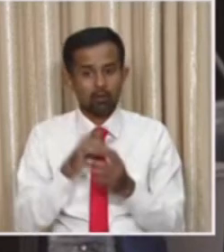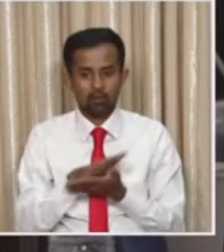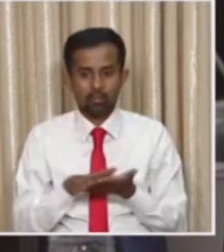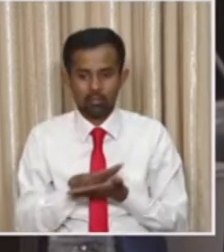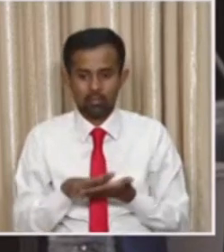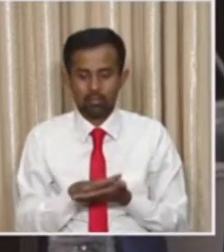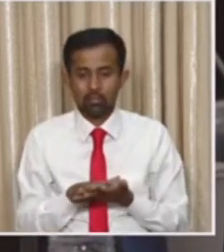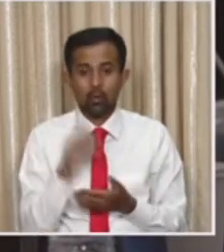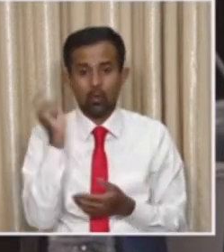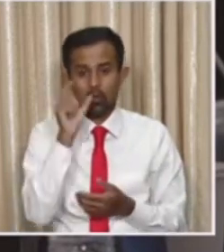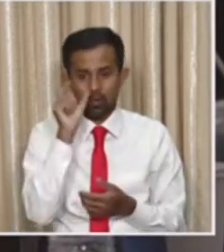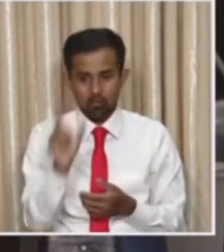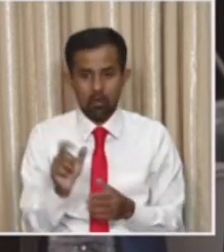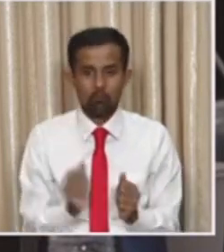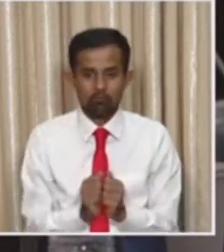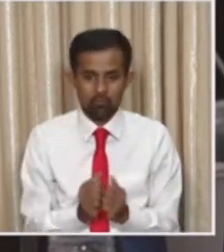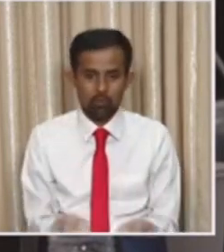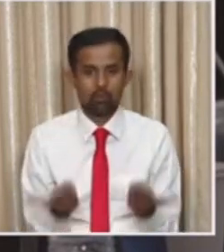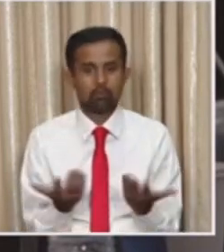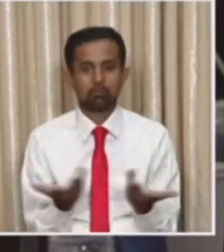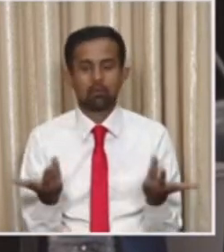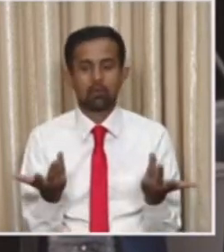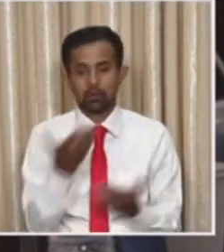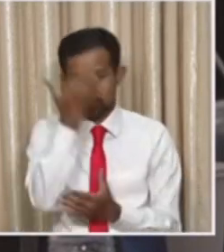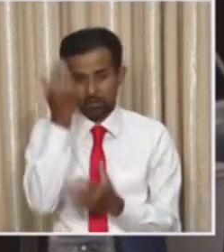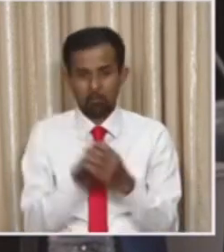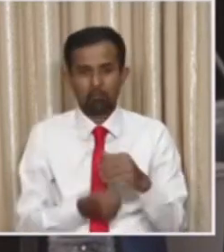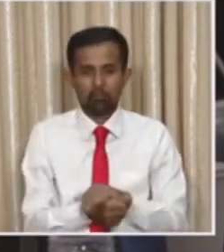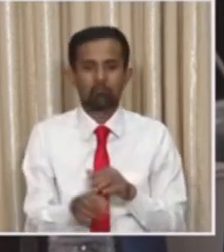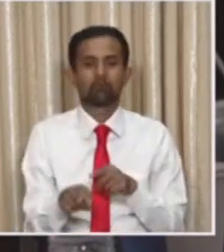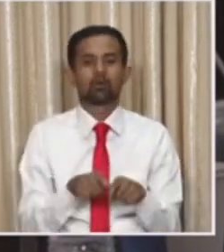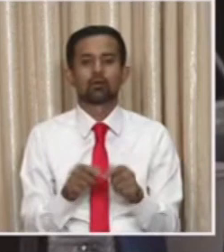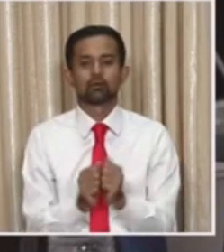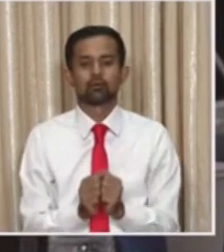இனவாத அடிப்படையிலான நடவடிக்கைகள் மட்டும்தான் மேற்கொள்ளப்பட்டிருக்கிறது. குருந்தூர் மலையிலே